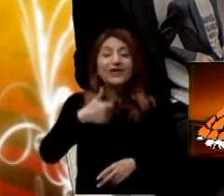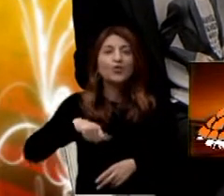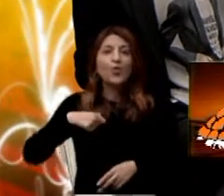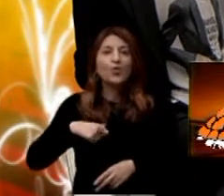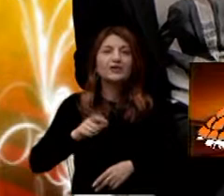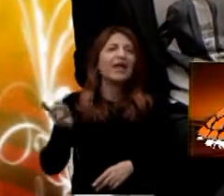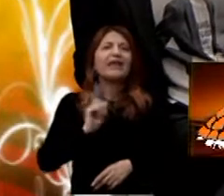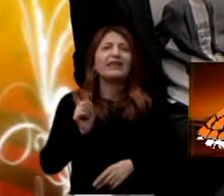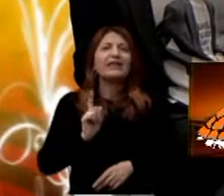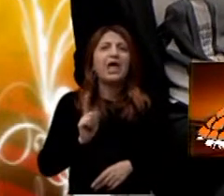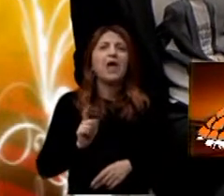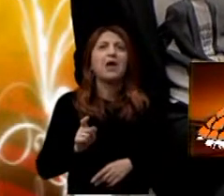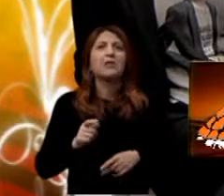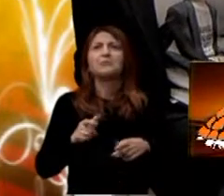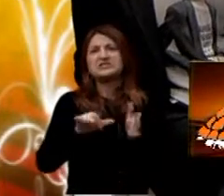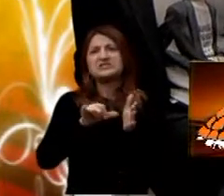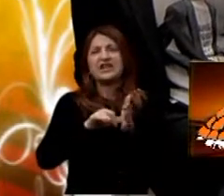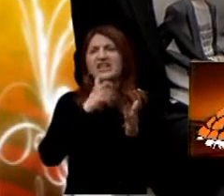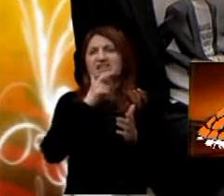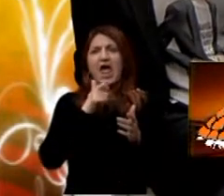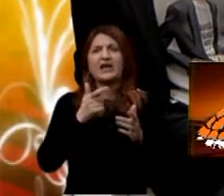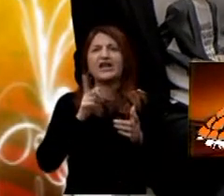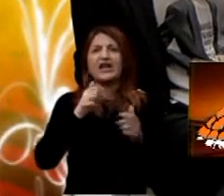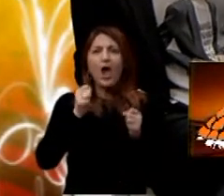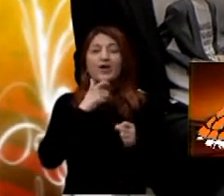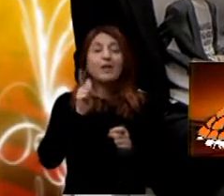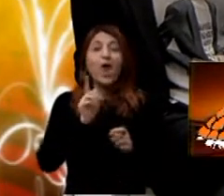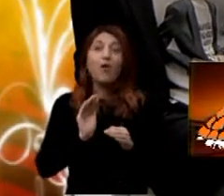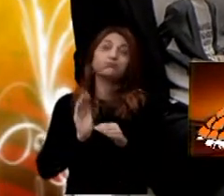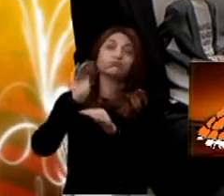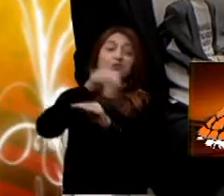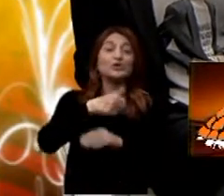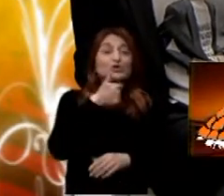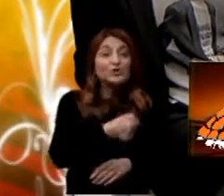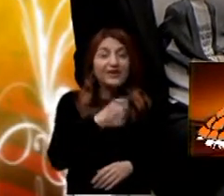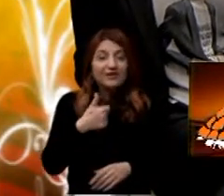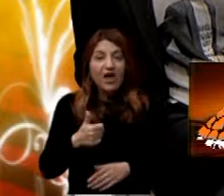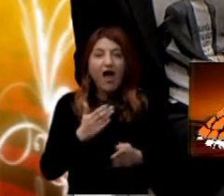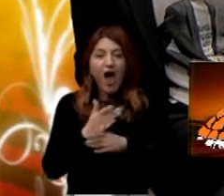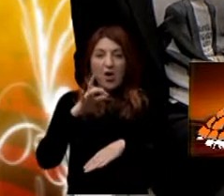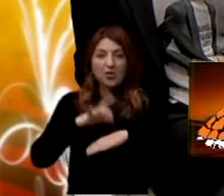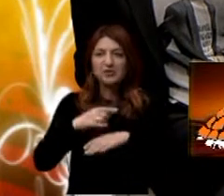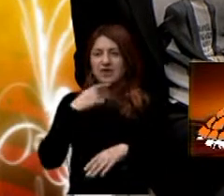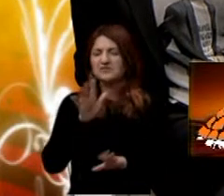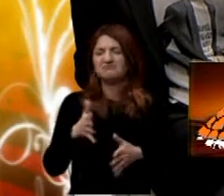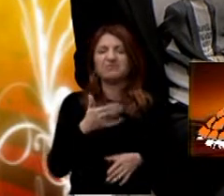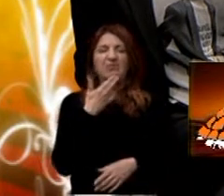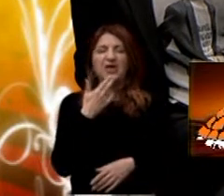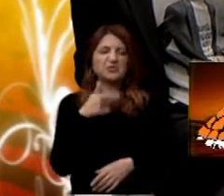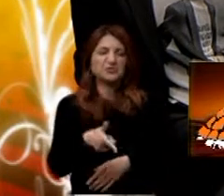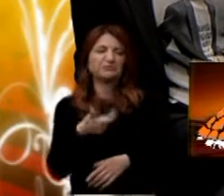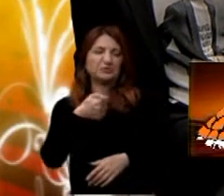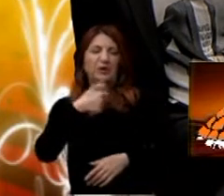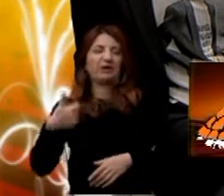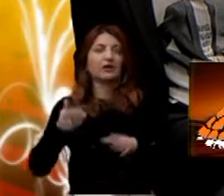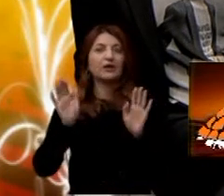nije bila u pitanju čak niti srednja starost, ni duboka, nego ona od 101 godinu. Tada je postojala